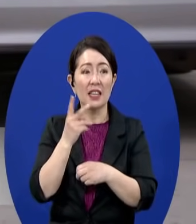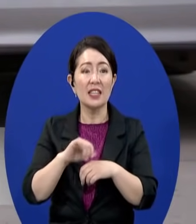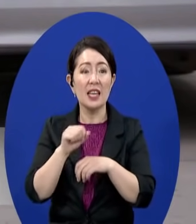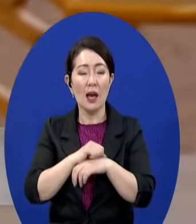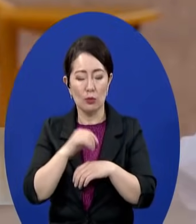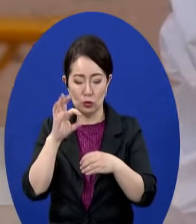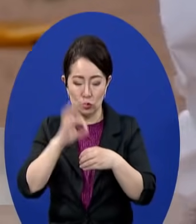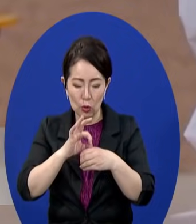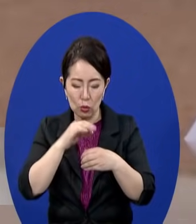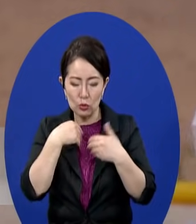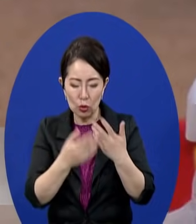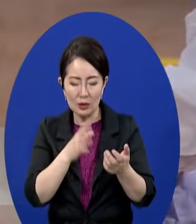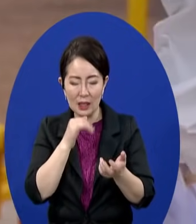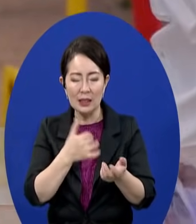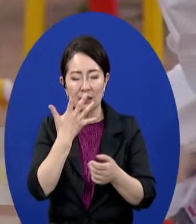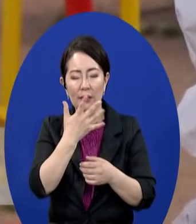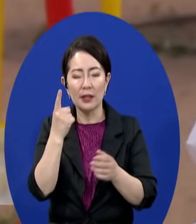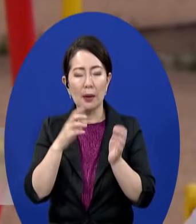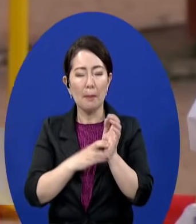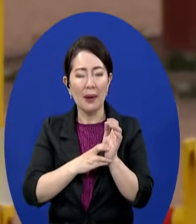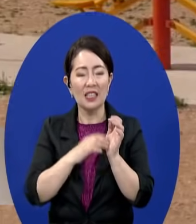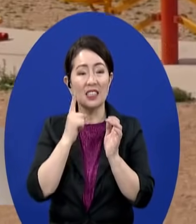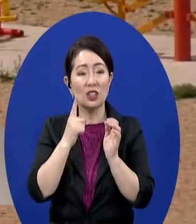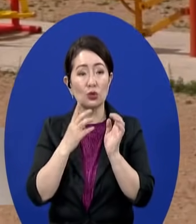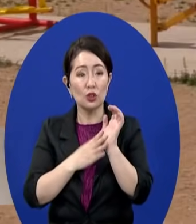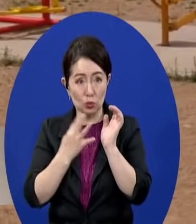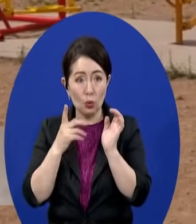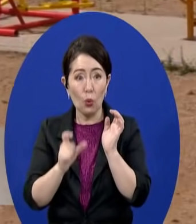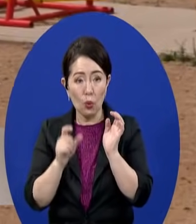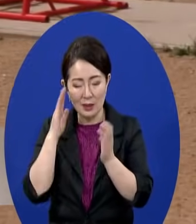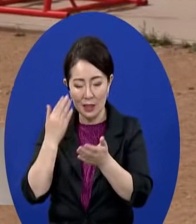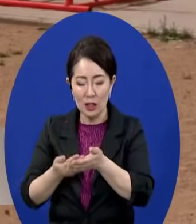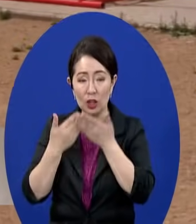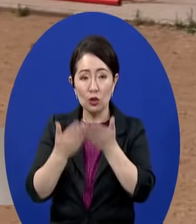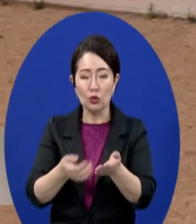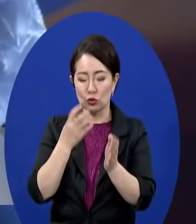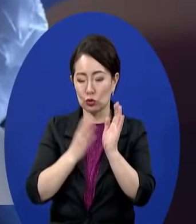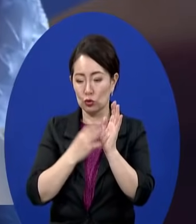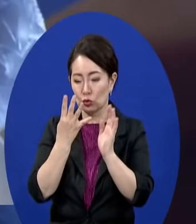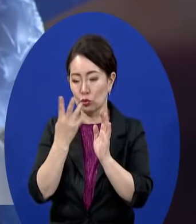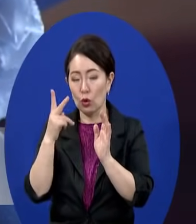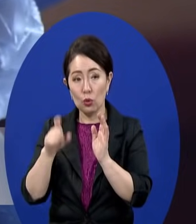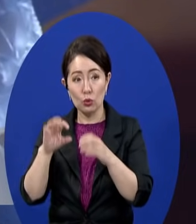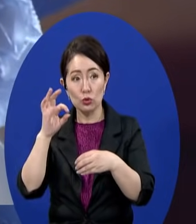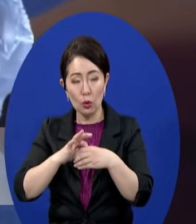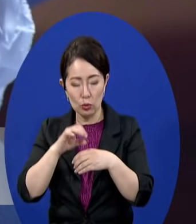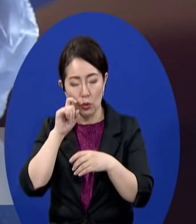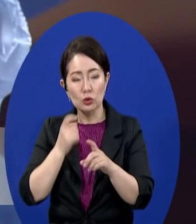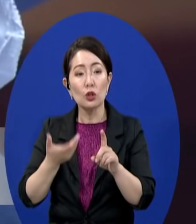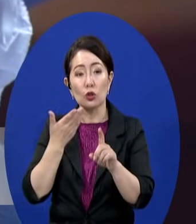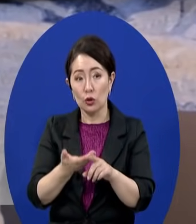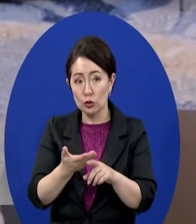насны 51,194 иргэн байна. Зөөврийн хайрцагаар санал өх 942 иргэн сонгуулийн ерхөө хороонд хүсэлтээ